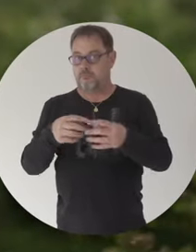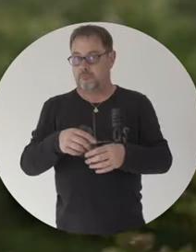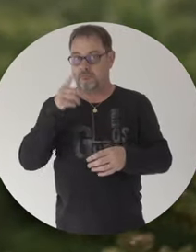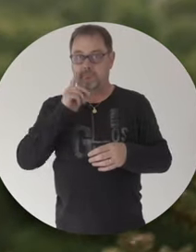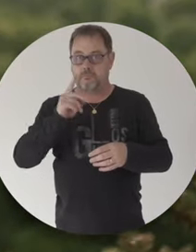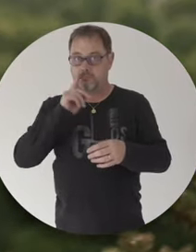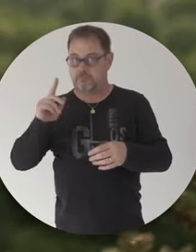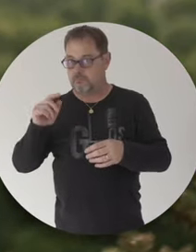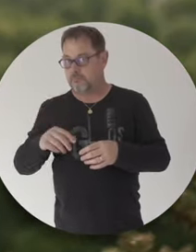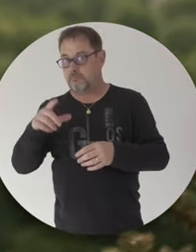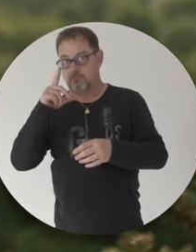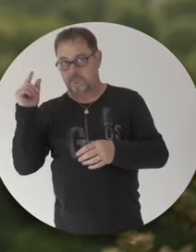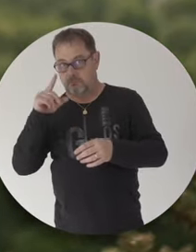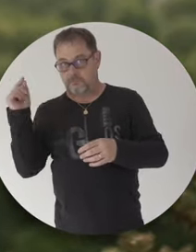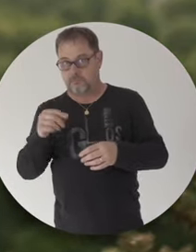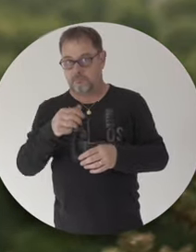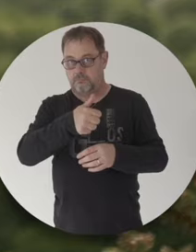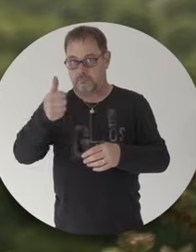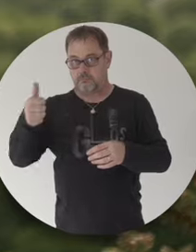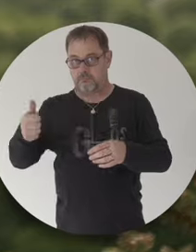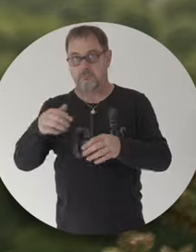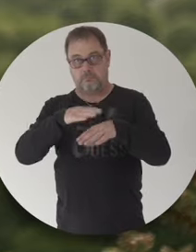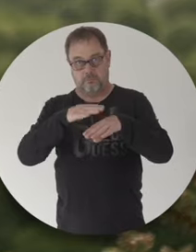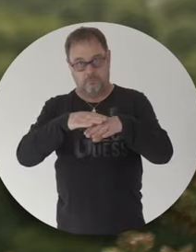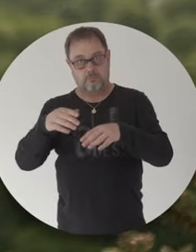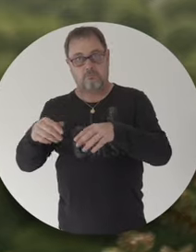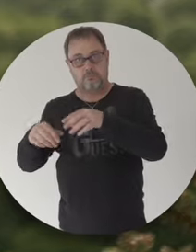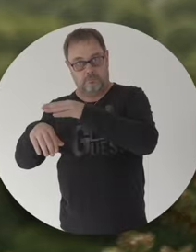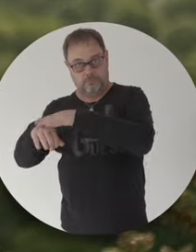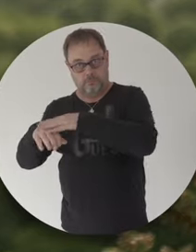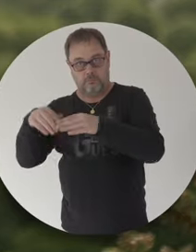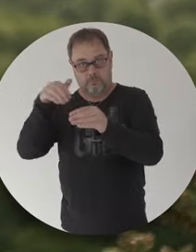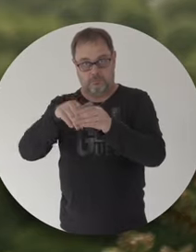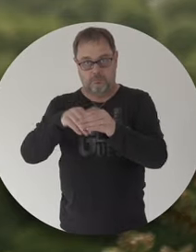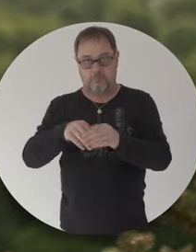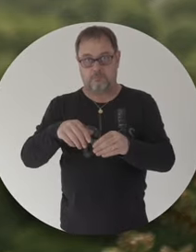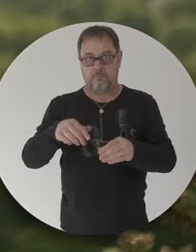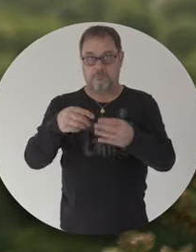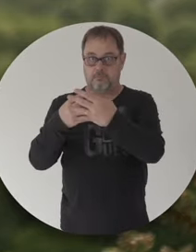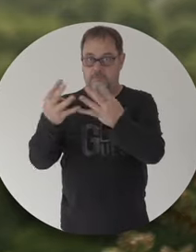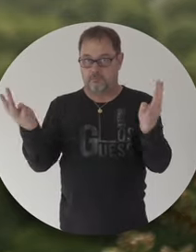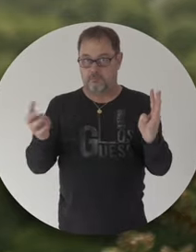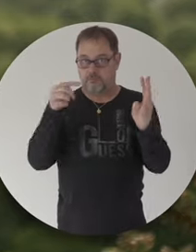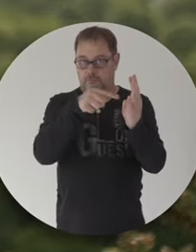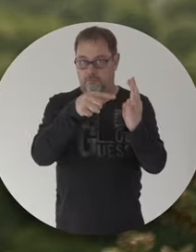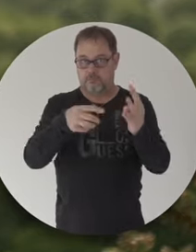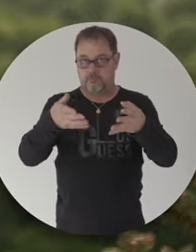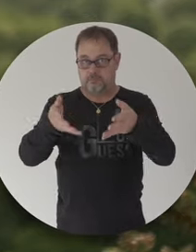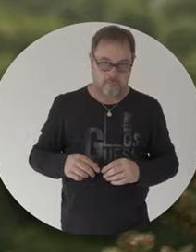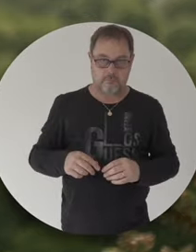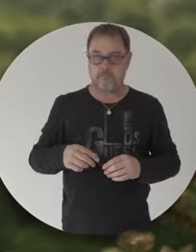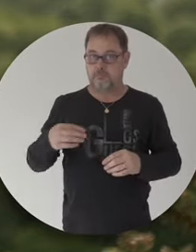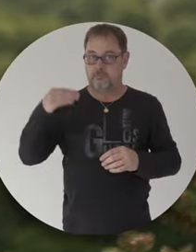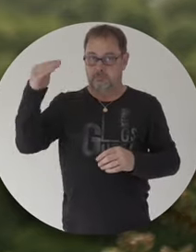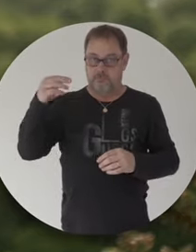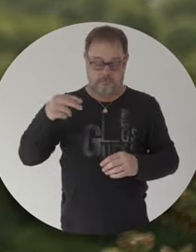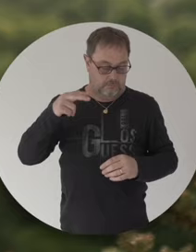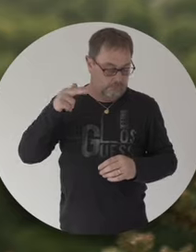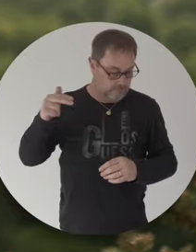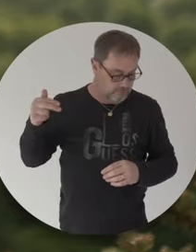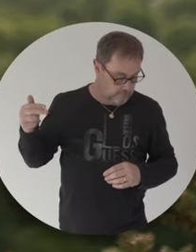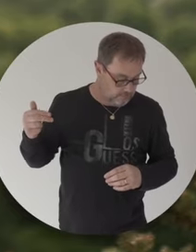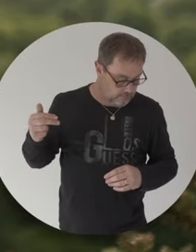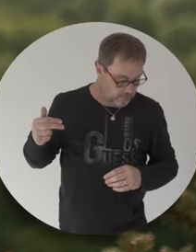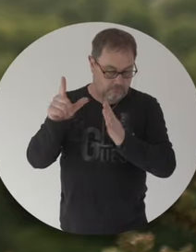et travailler ensemble. Des femmes et des hommes, de gauche comme de droite, qui ont décidé de faire exactement au